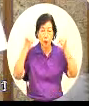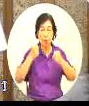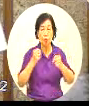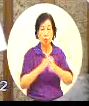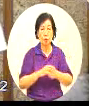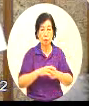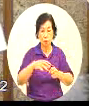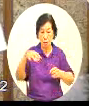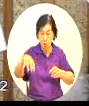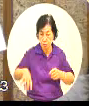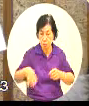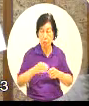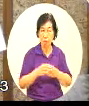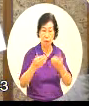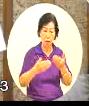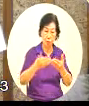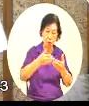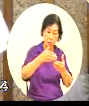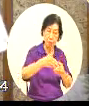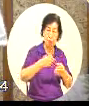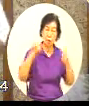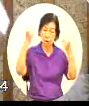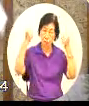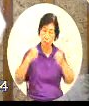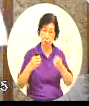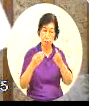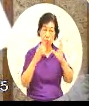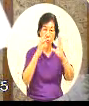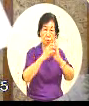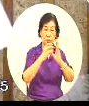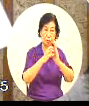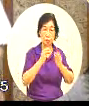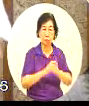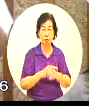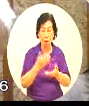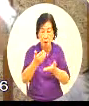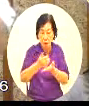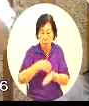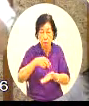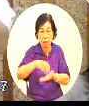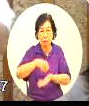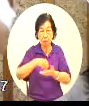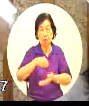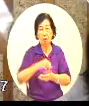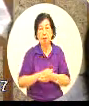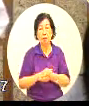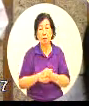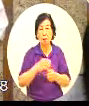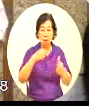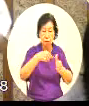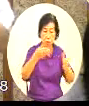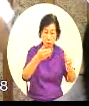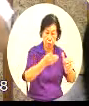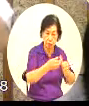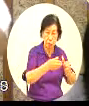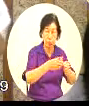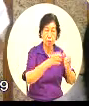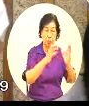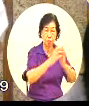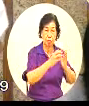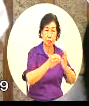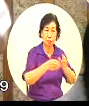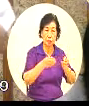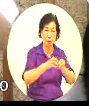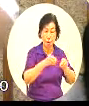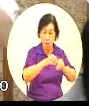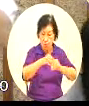局，可能要考量的是刚刚沈议员提到这个跟教育局的分工的问题，包括卫教